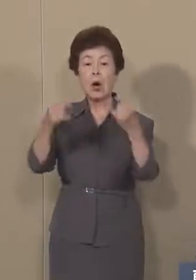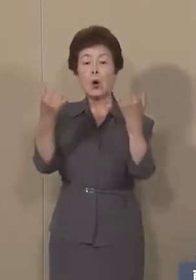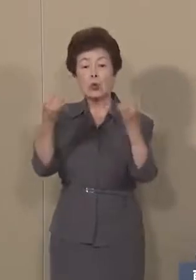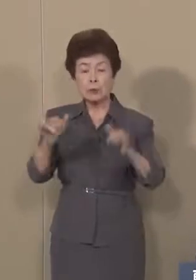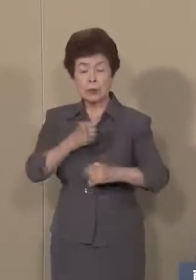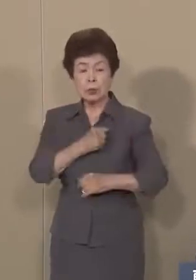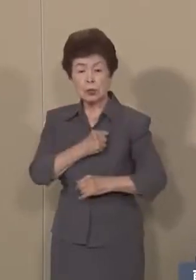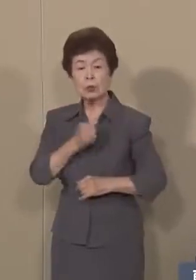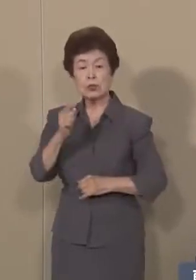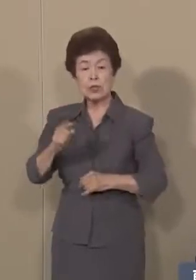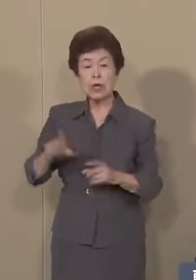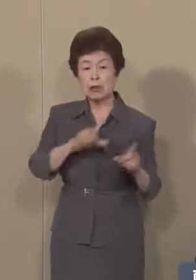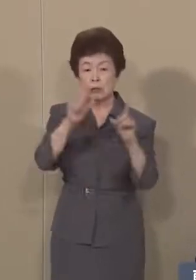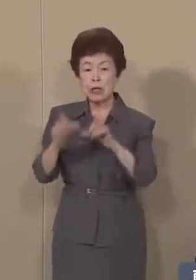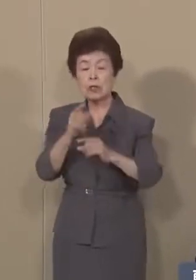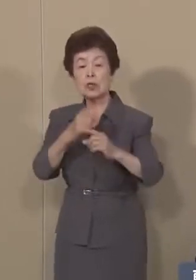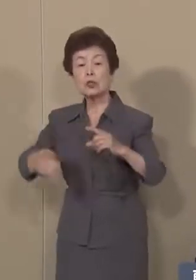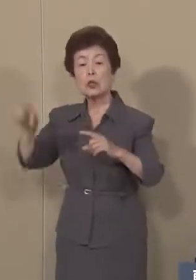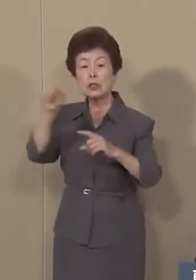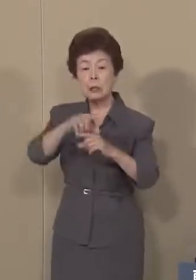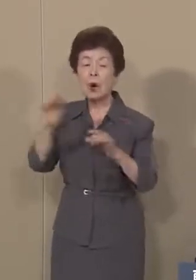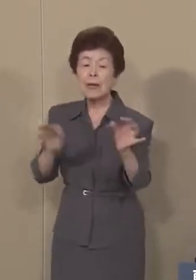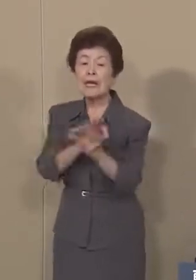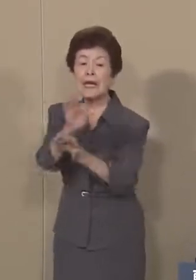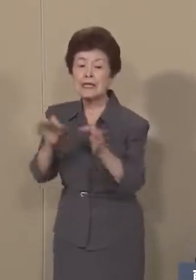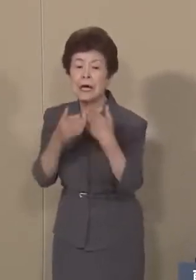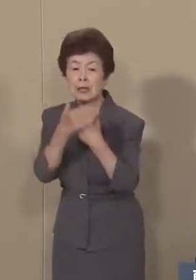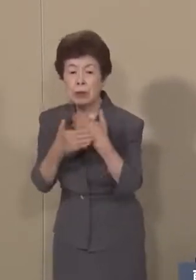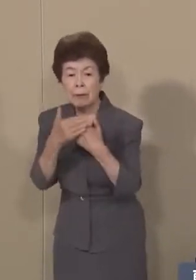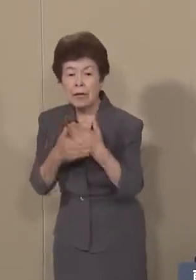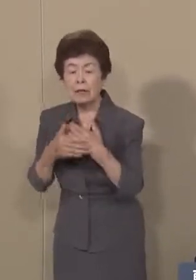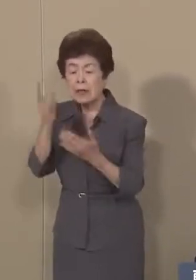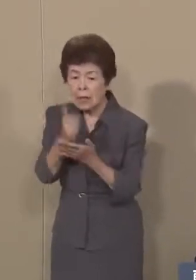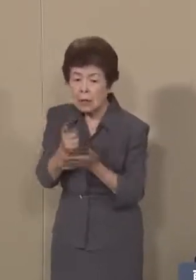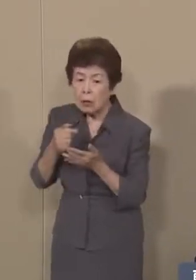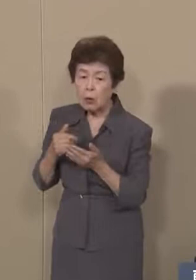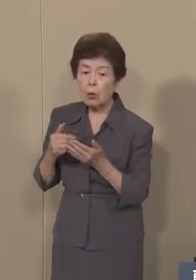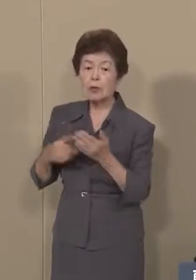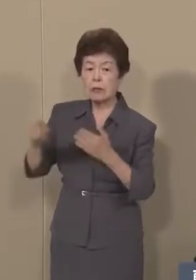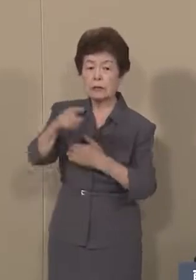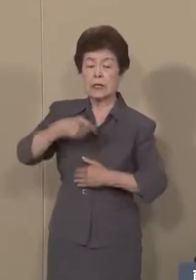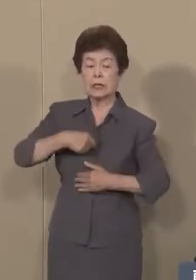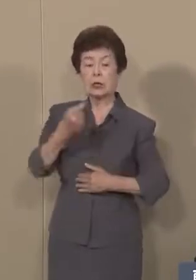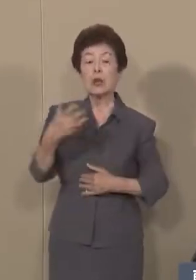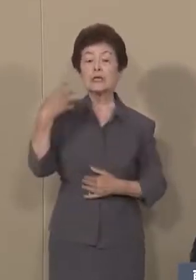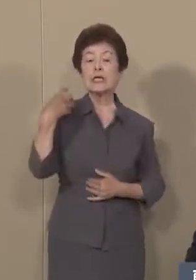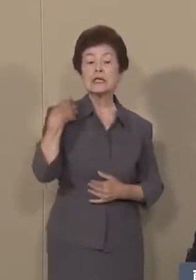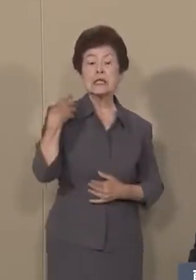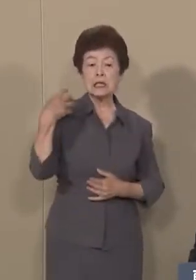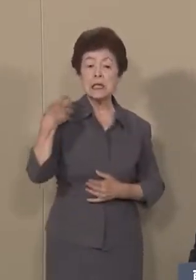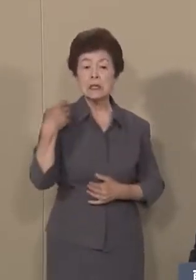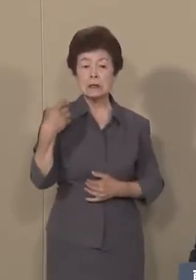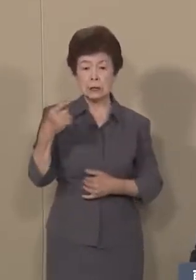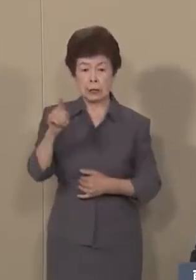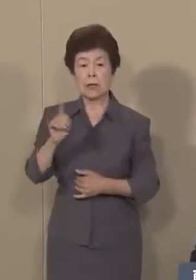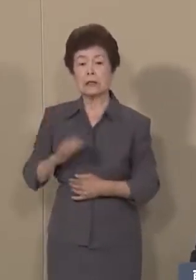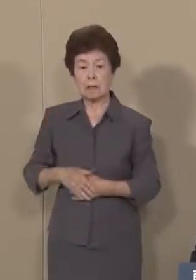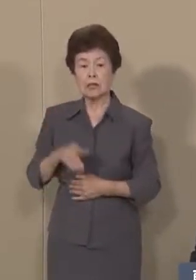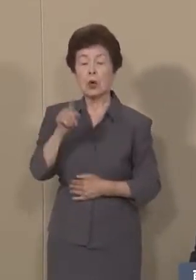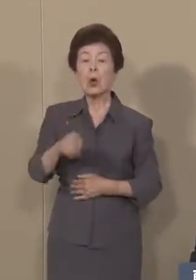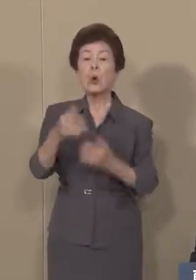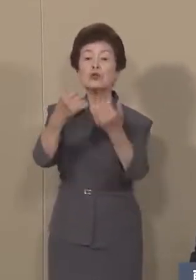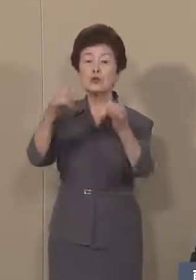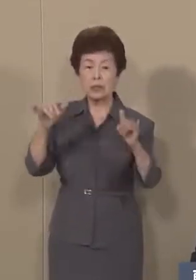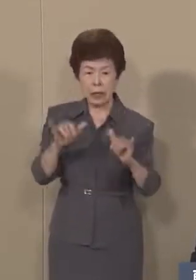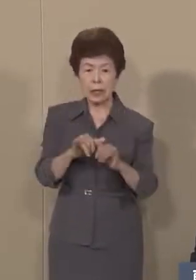よりも経済効率性ばかりを優先する自己責任者会でしたこのような社会の